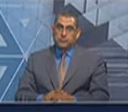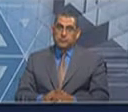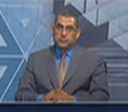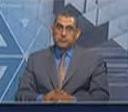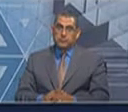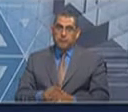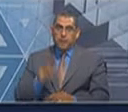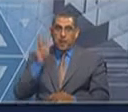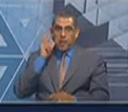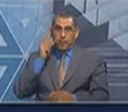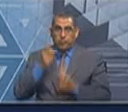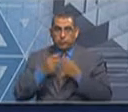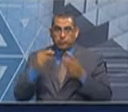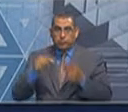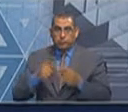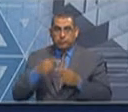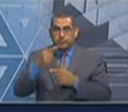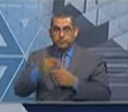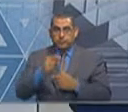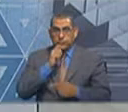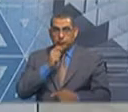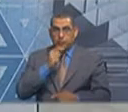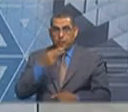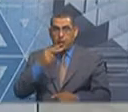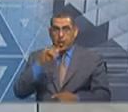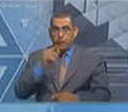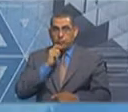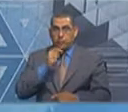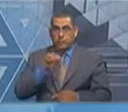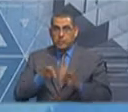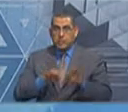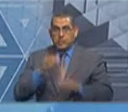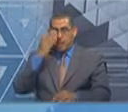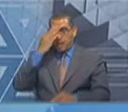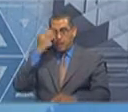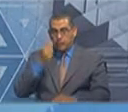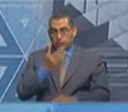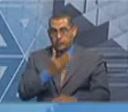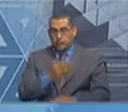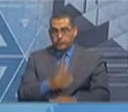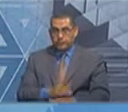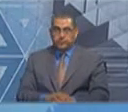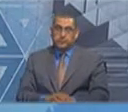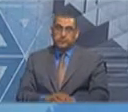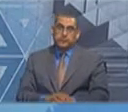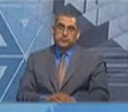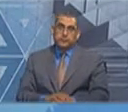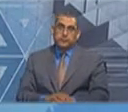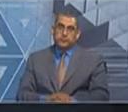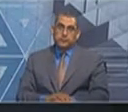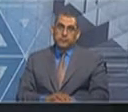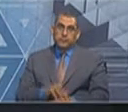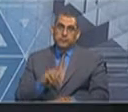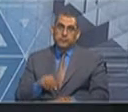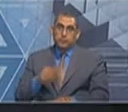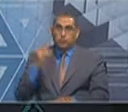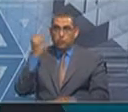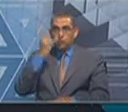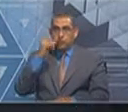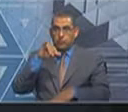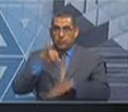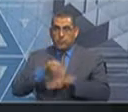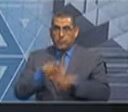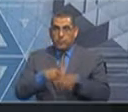تأت أخبارنا الاقتصادية وعودة إلى الزميل عمرو الشهاب لاستكمال بانوراما. تفضل عمرو. شكرا لك زميلي محمد. اعتقلت الشرطة في